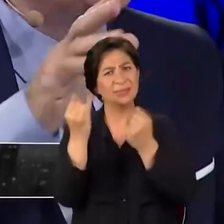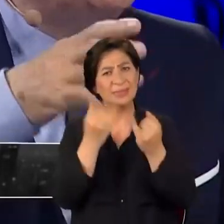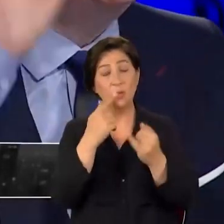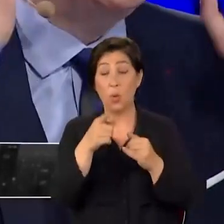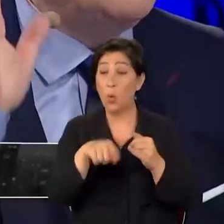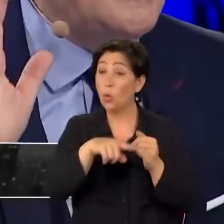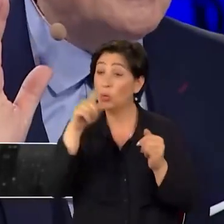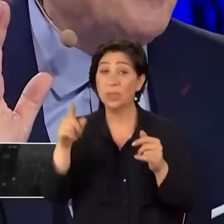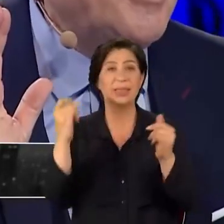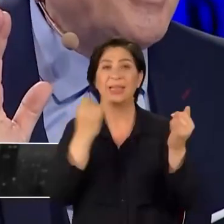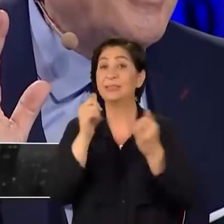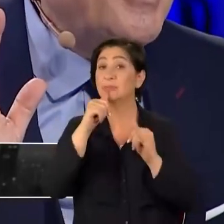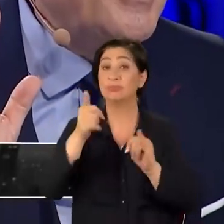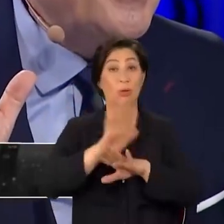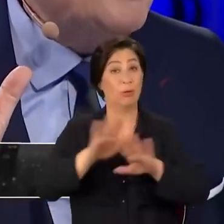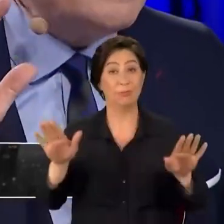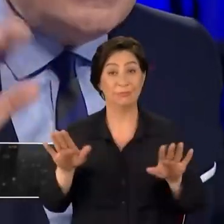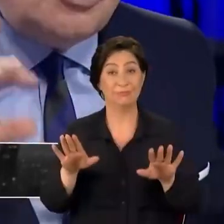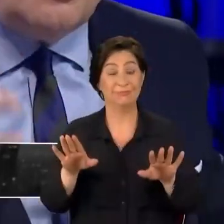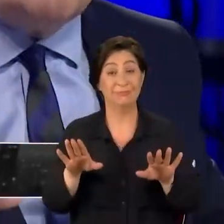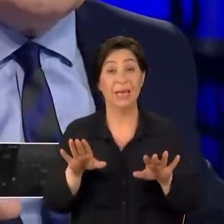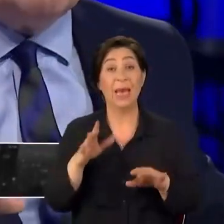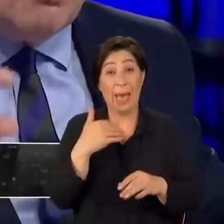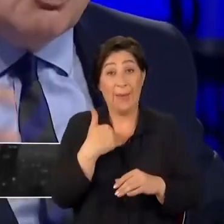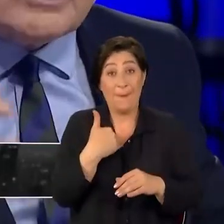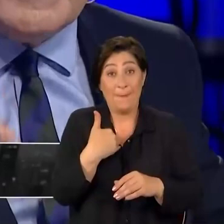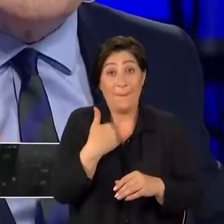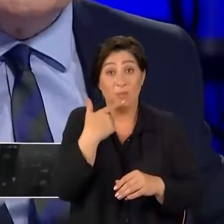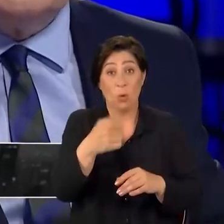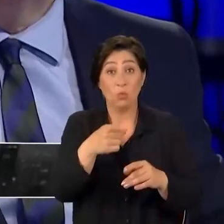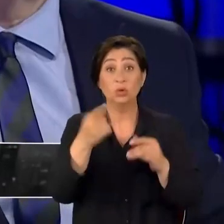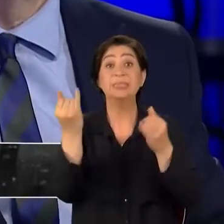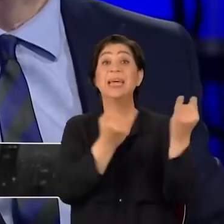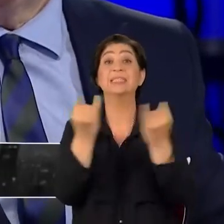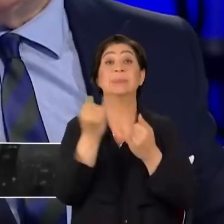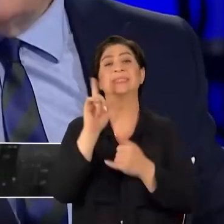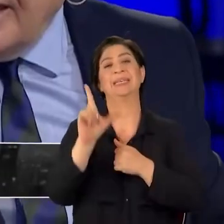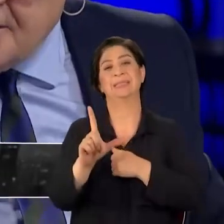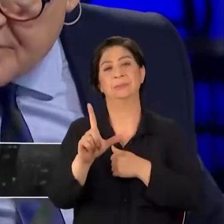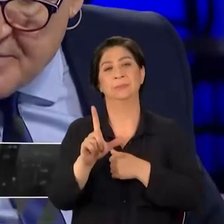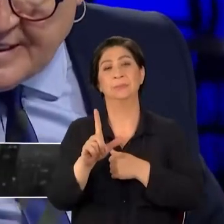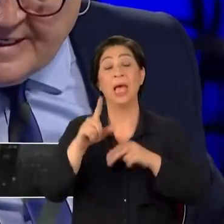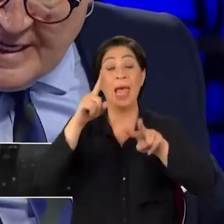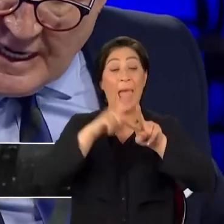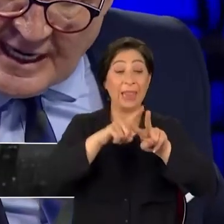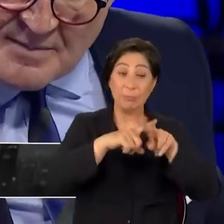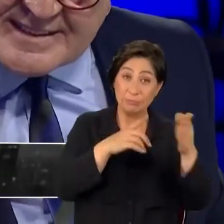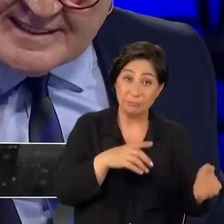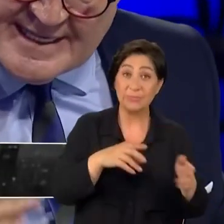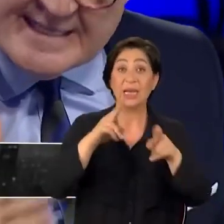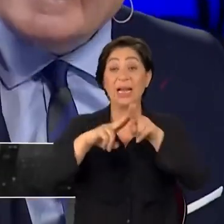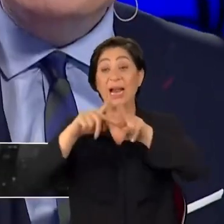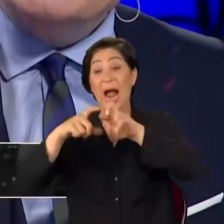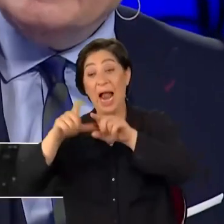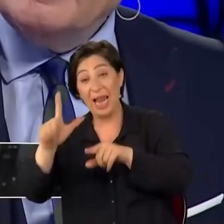O gündür bugündür kimse tartışmıyor. Şimdi diyorum ki bunu tartışacağız. Yani Adam Smith'i, Karl